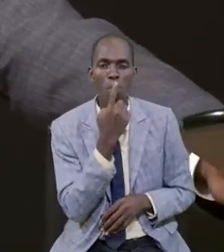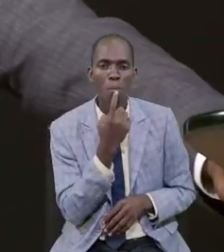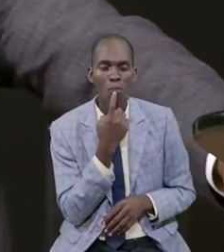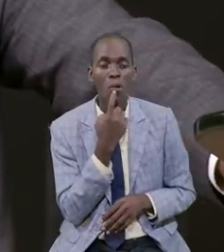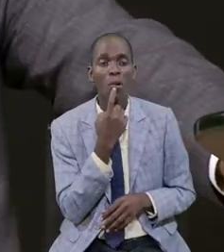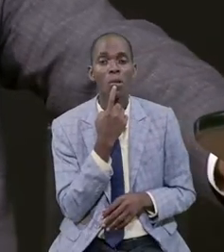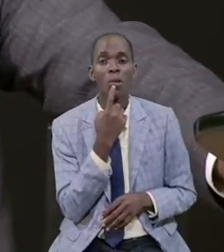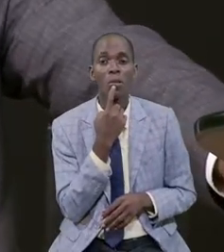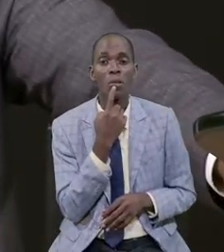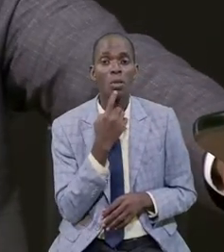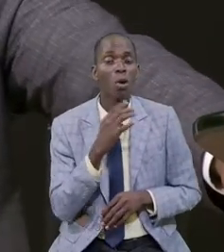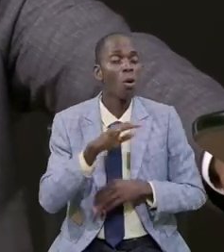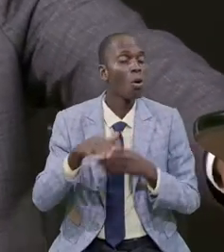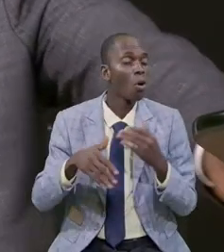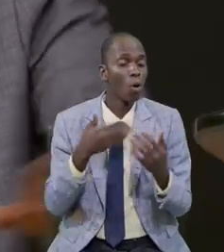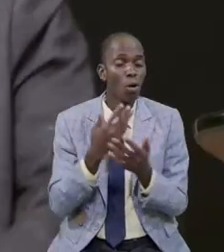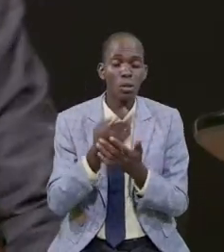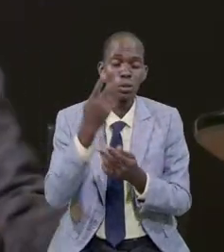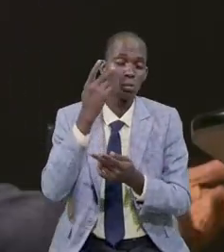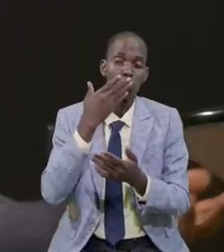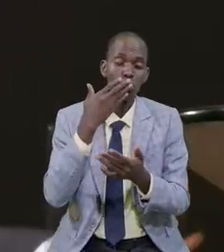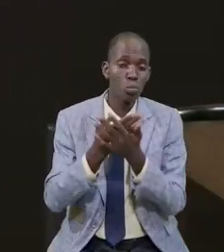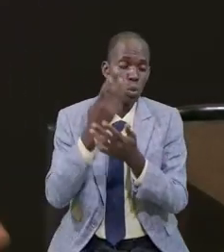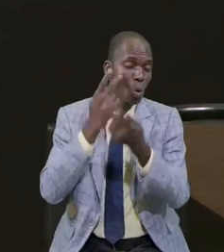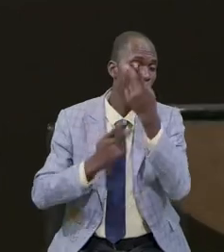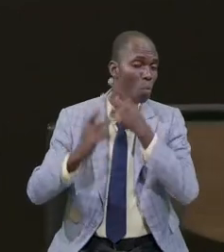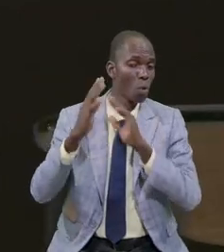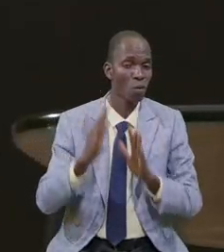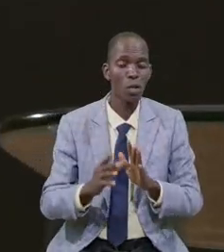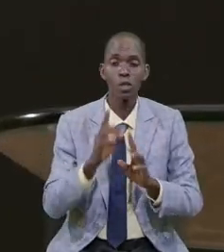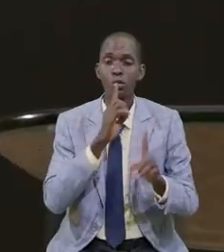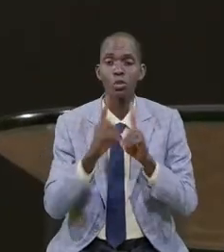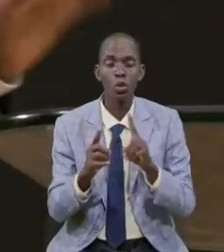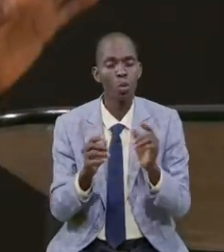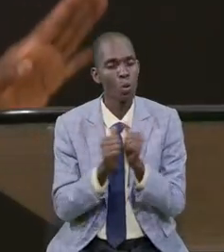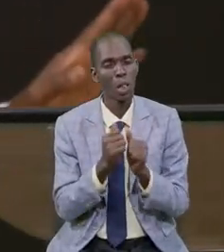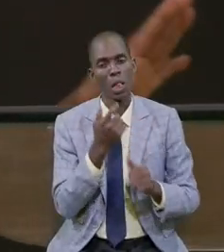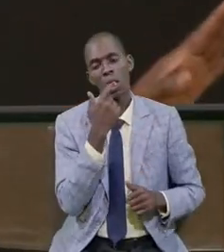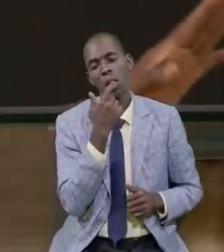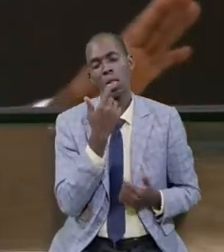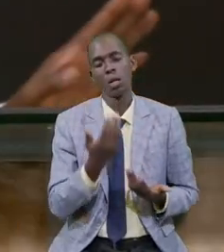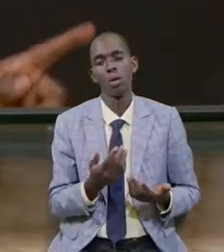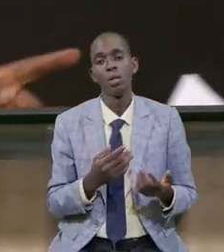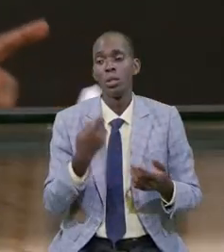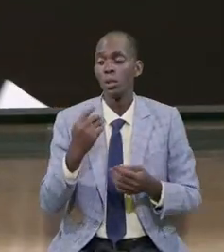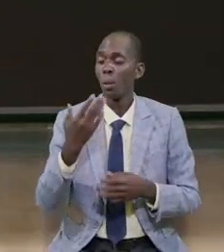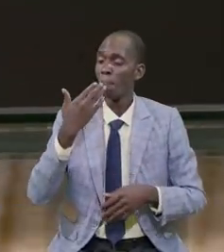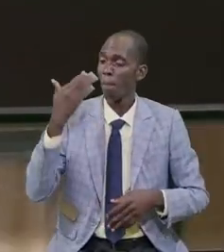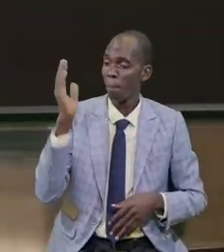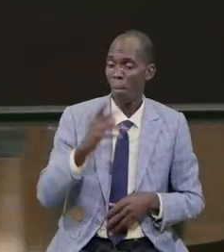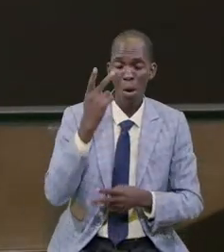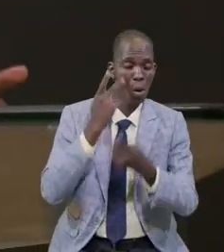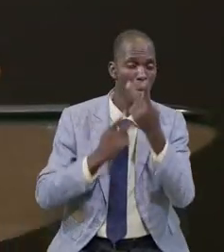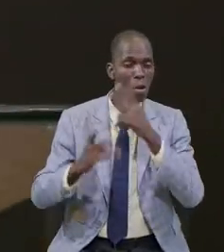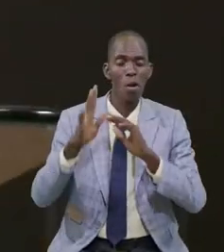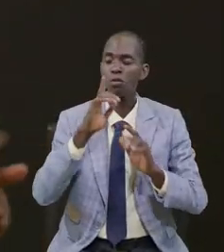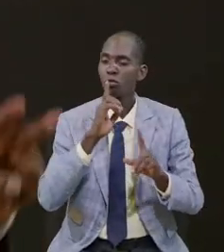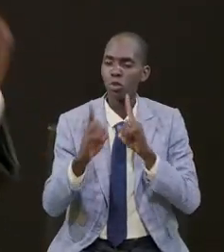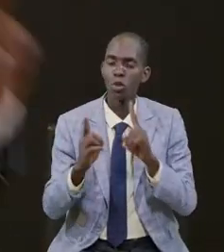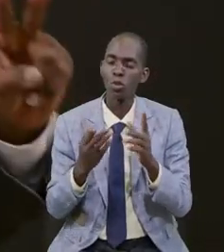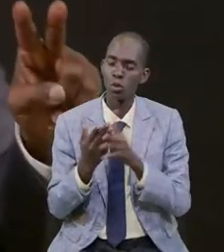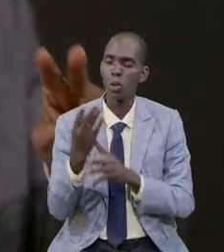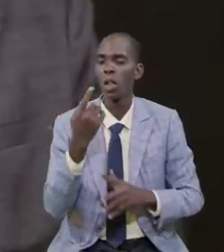Le bon prophète a la langue, le faux prophète dit que non, Jérémie, la